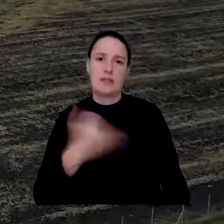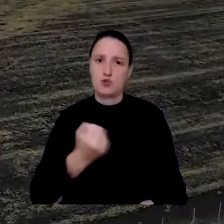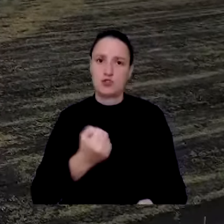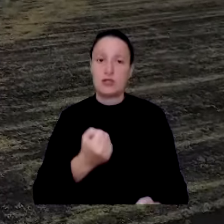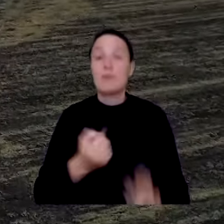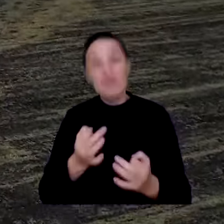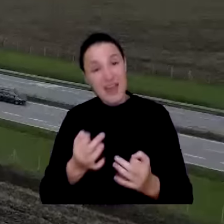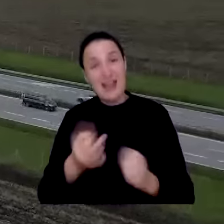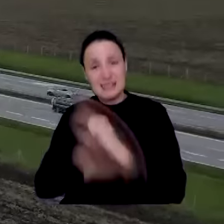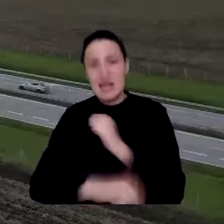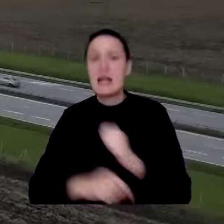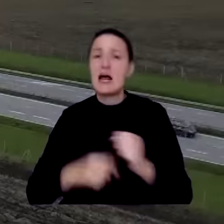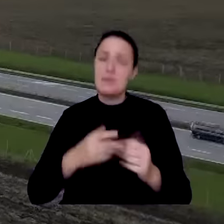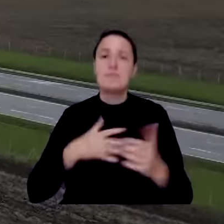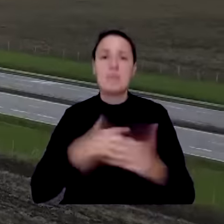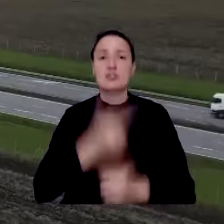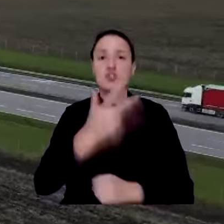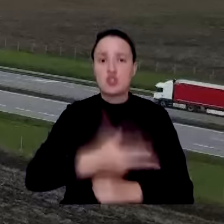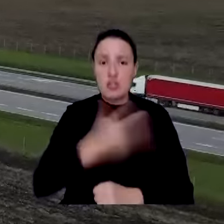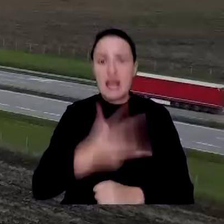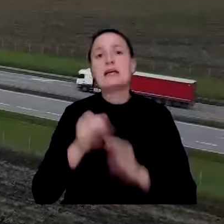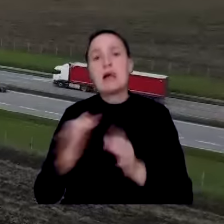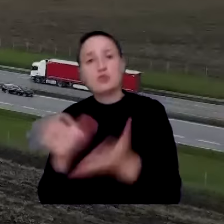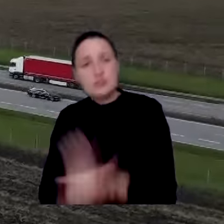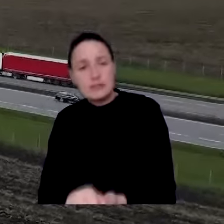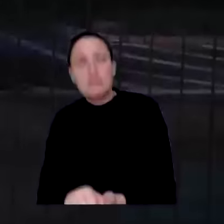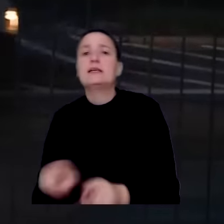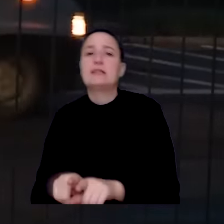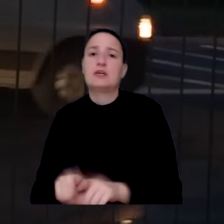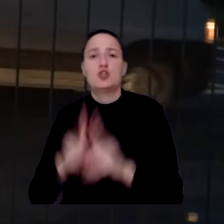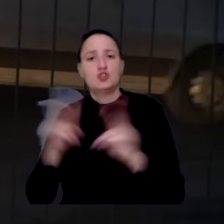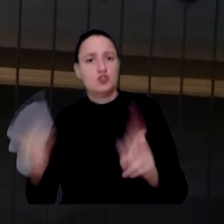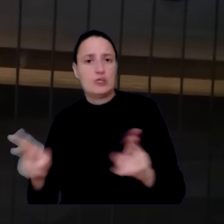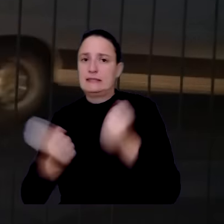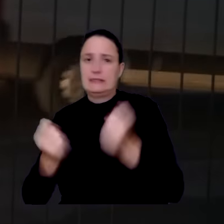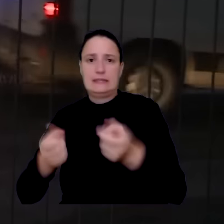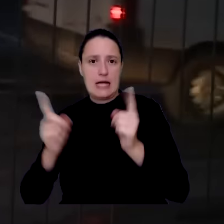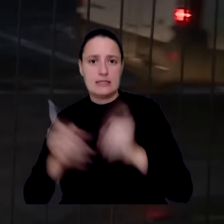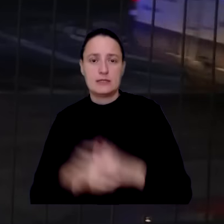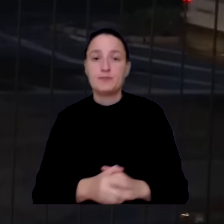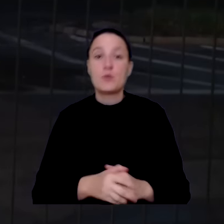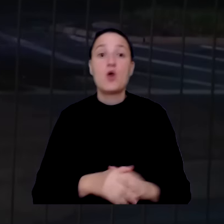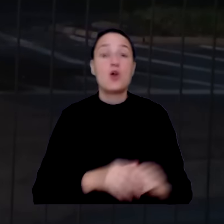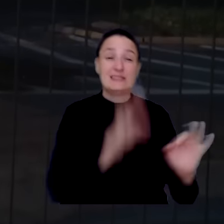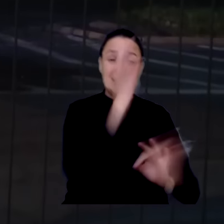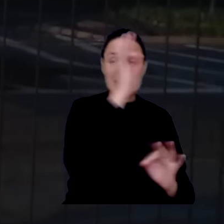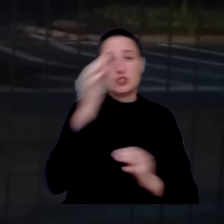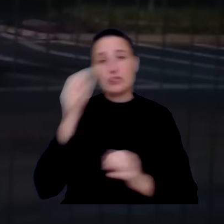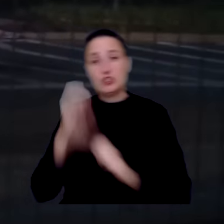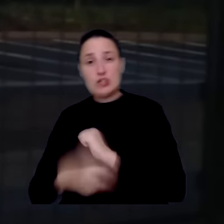grozi kara do 3 lat więzienia, konfiskata pojazdu oraz czasowy zakaz prowadzenia. Od stycznia do sierpnia tego roku w Polsce zatrzymano